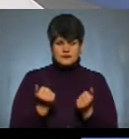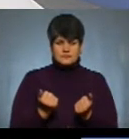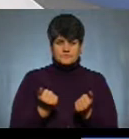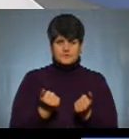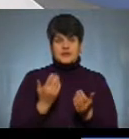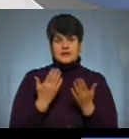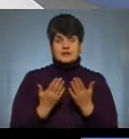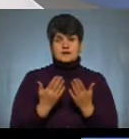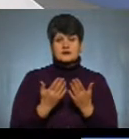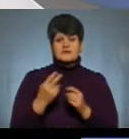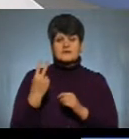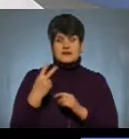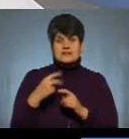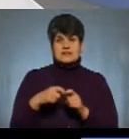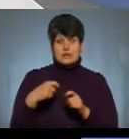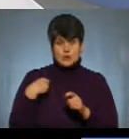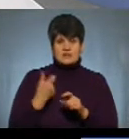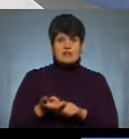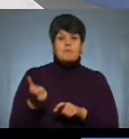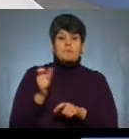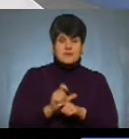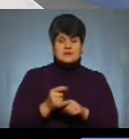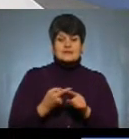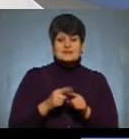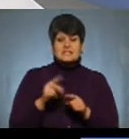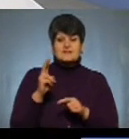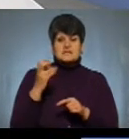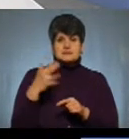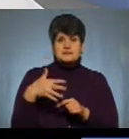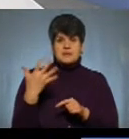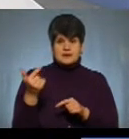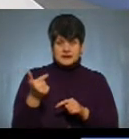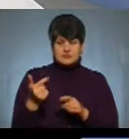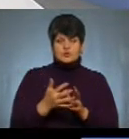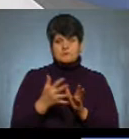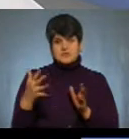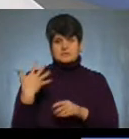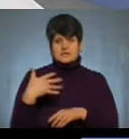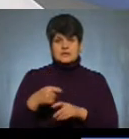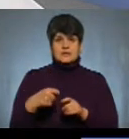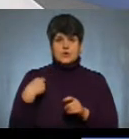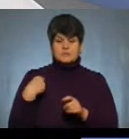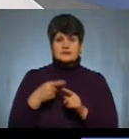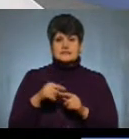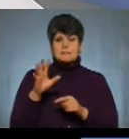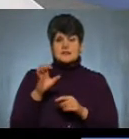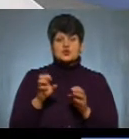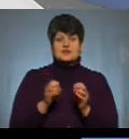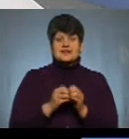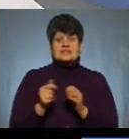правильно? Штраф, якщо 20 кілометрів перевищує водій, це 255 гривень, якщо більше 50 кілометрів,